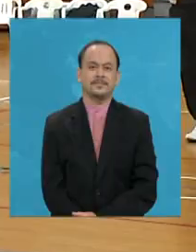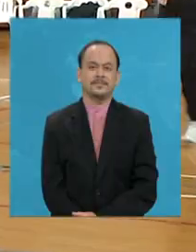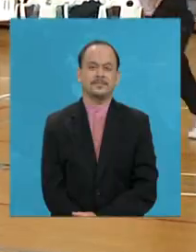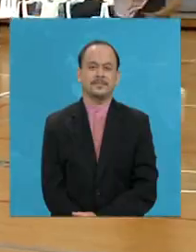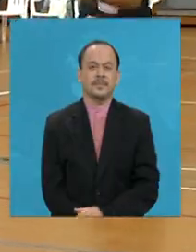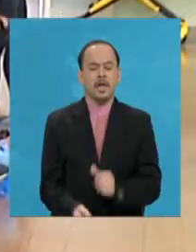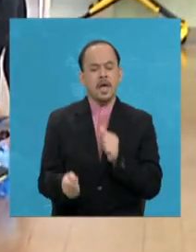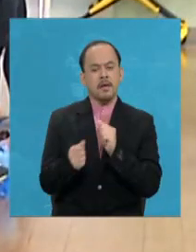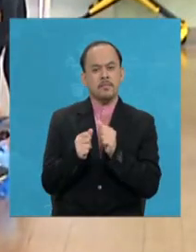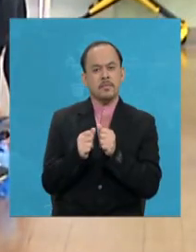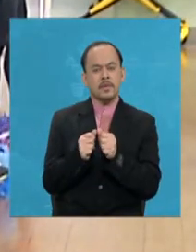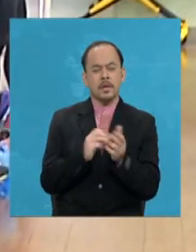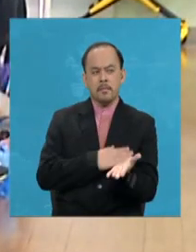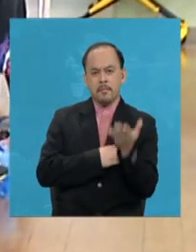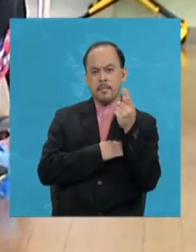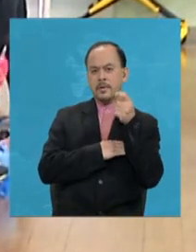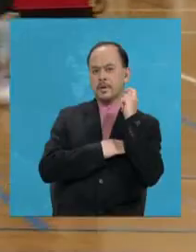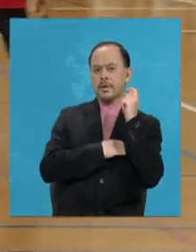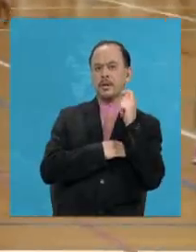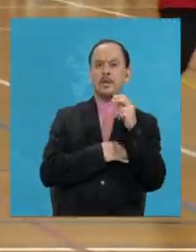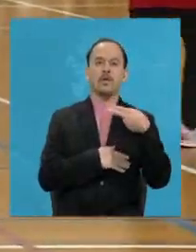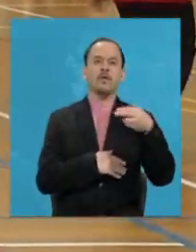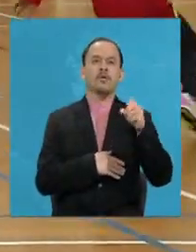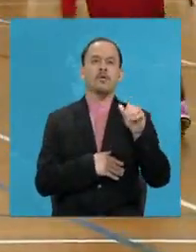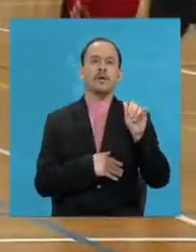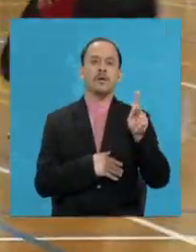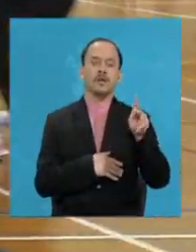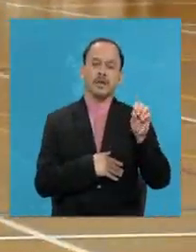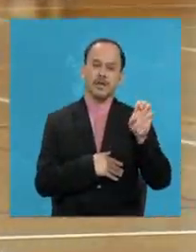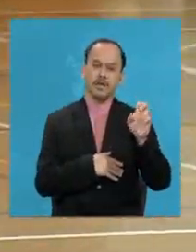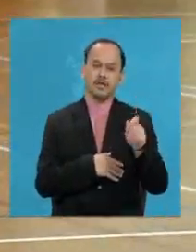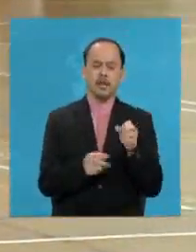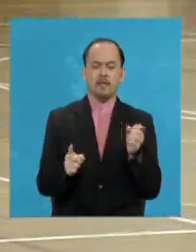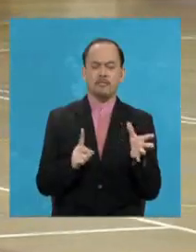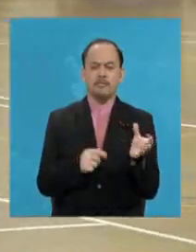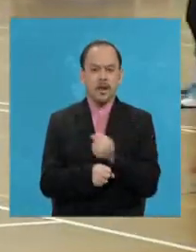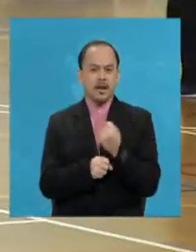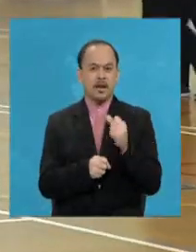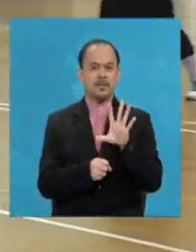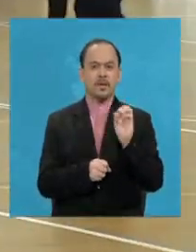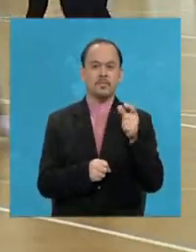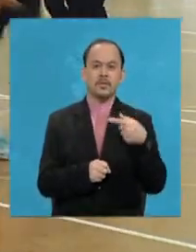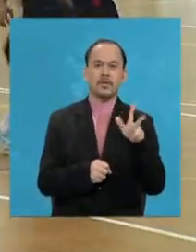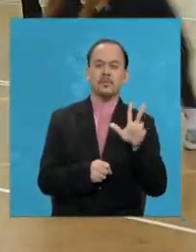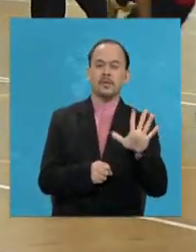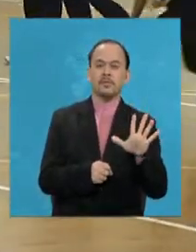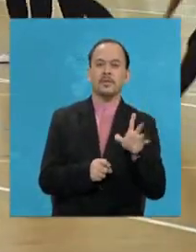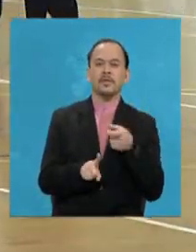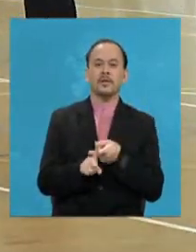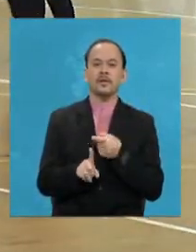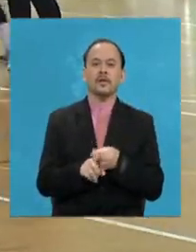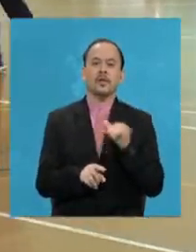Hai juga perlawanan yang berlangsung pagi tadi pasukan Hokage worries menewaskan Roses dengan jaringan 5035